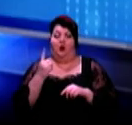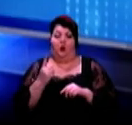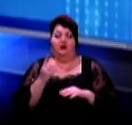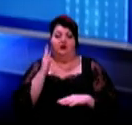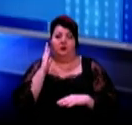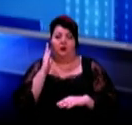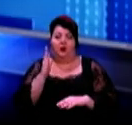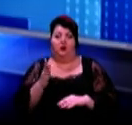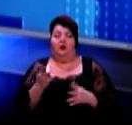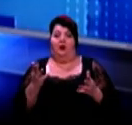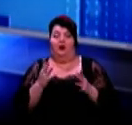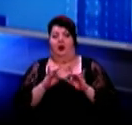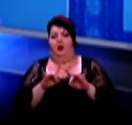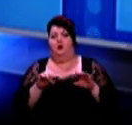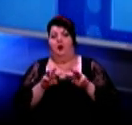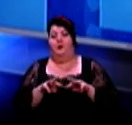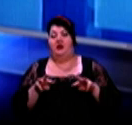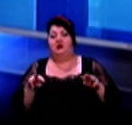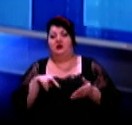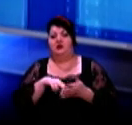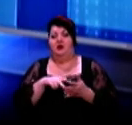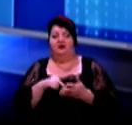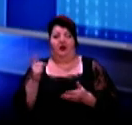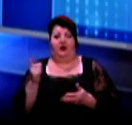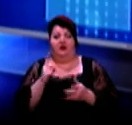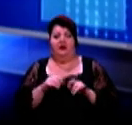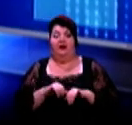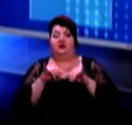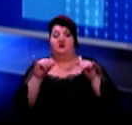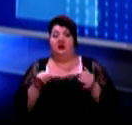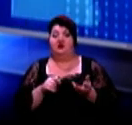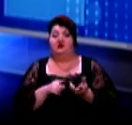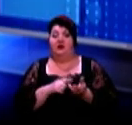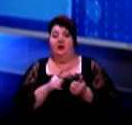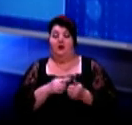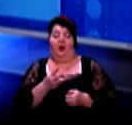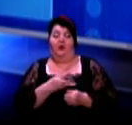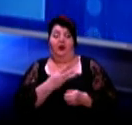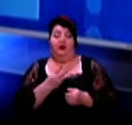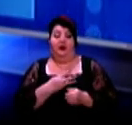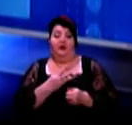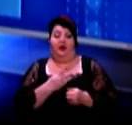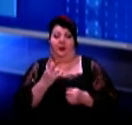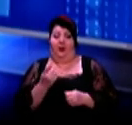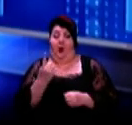прогнозів, який озвучувало Міністерство економіки, це збільшення кількості претендентів на одне робоче